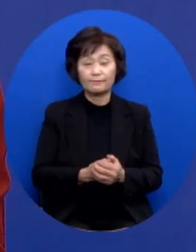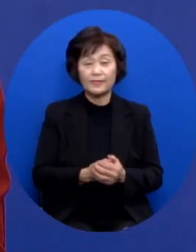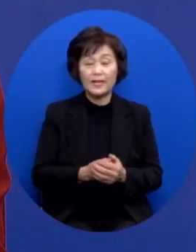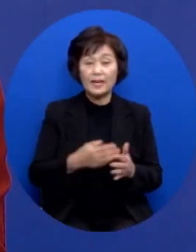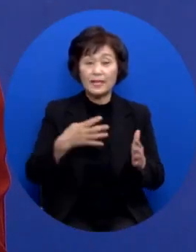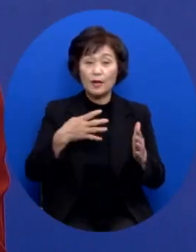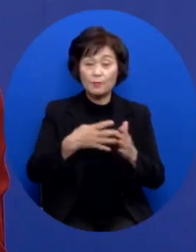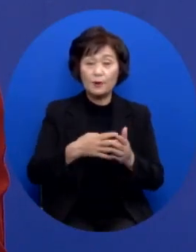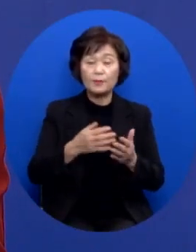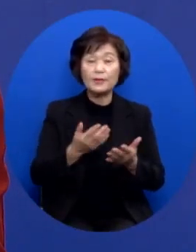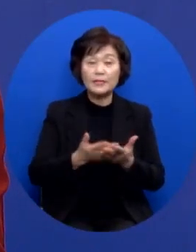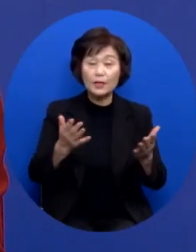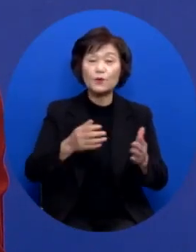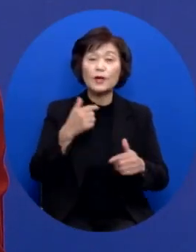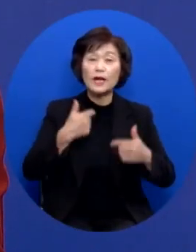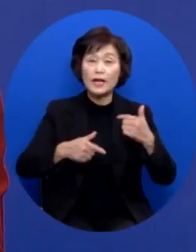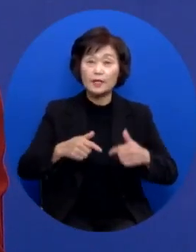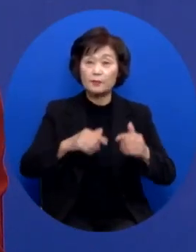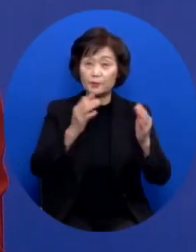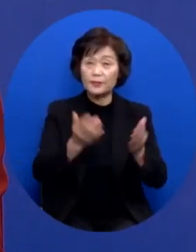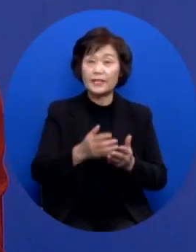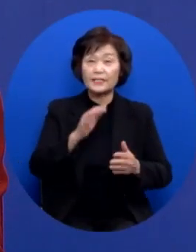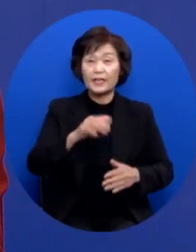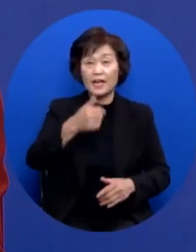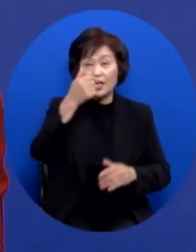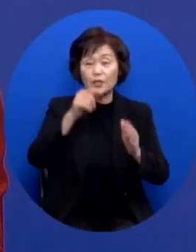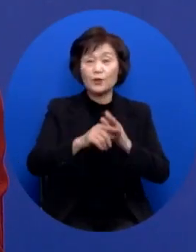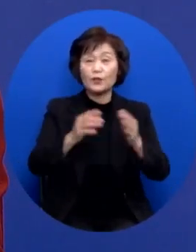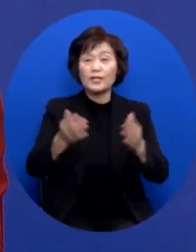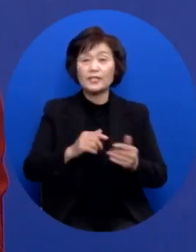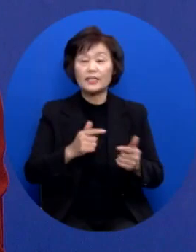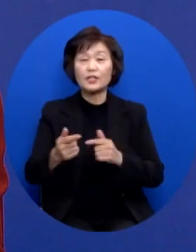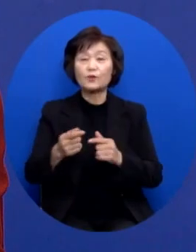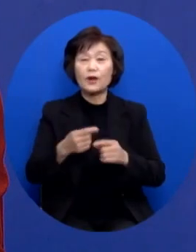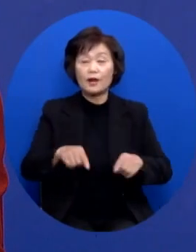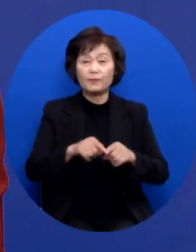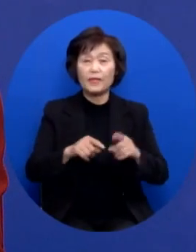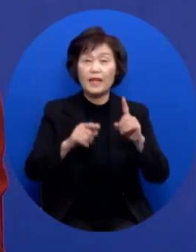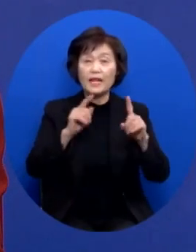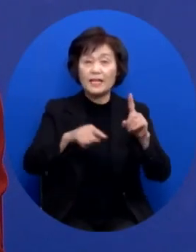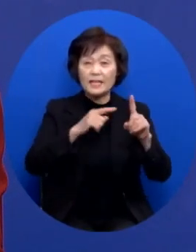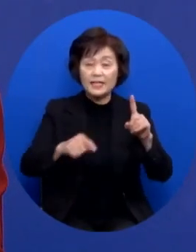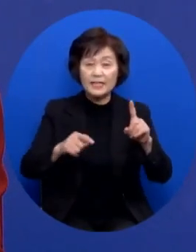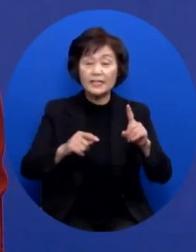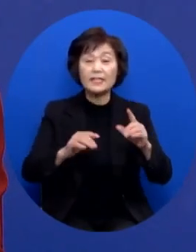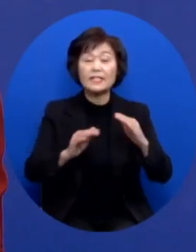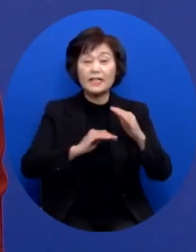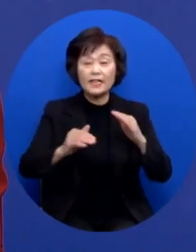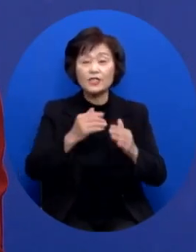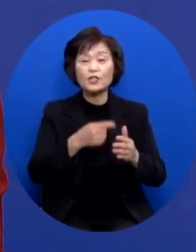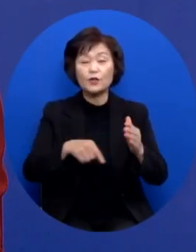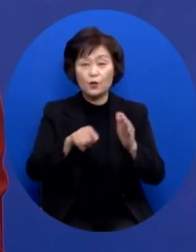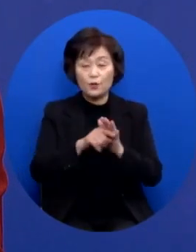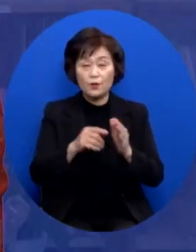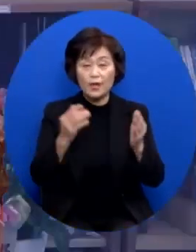사단법인 나눔과 기쁨이 기독 단체들과 함께 1인 세대 가정을 지원하기 위한 업무 협약을